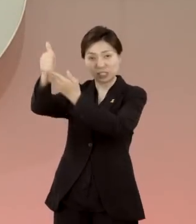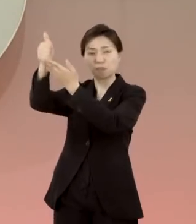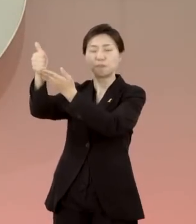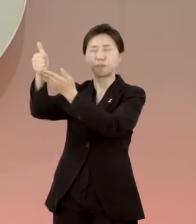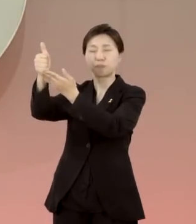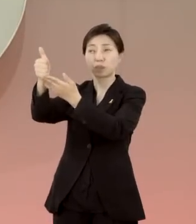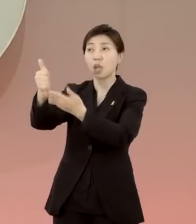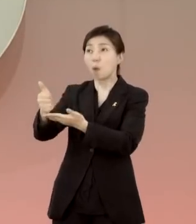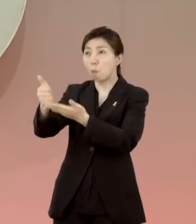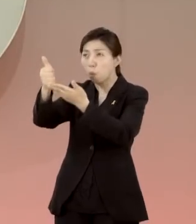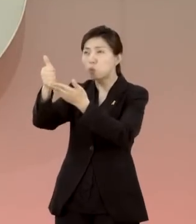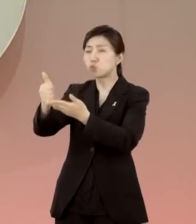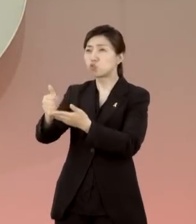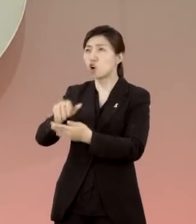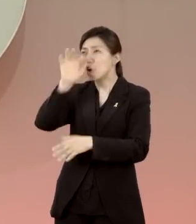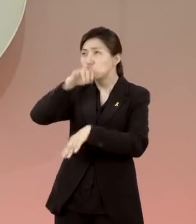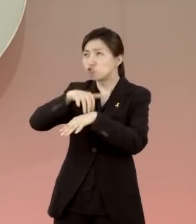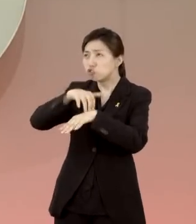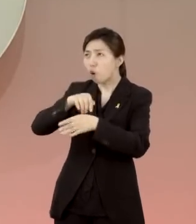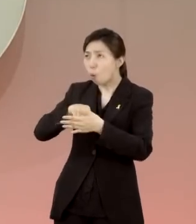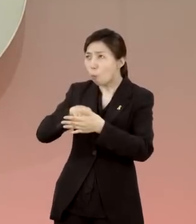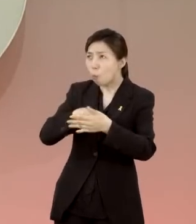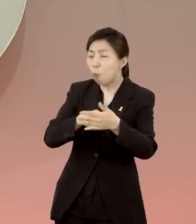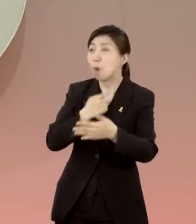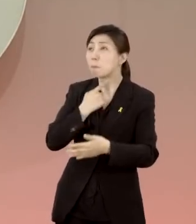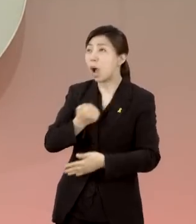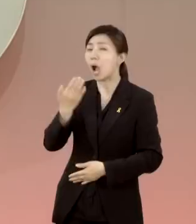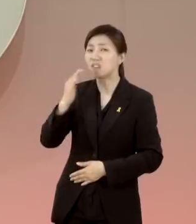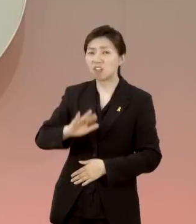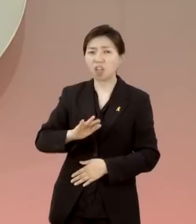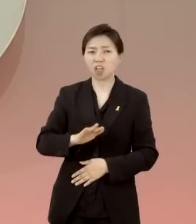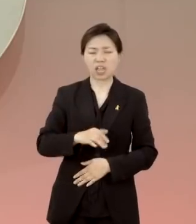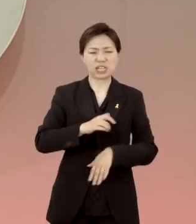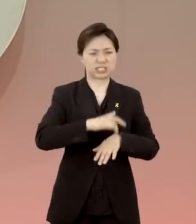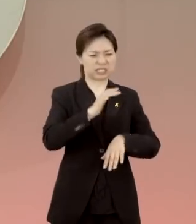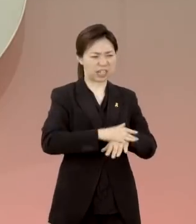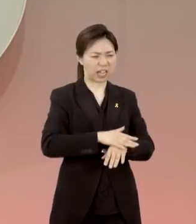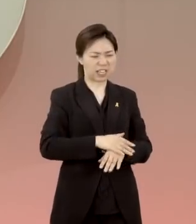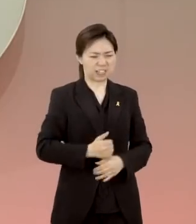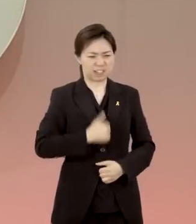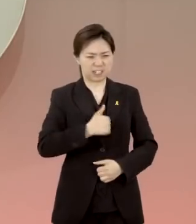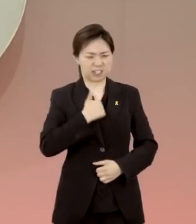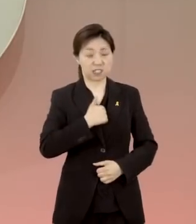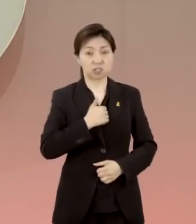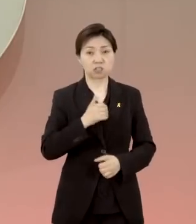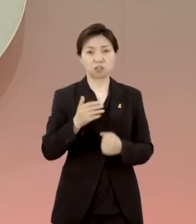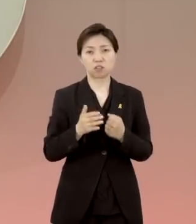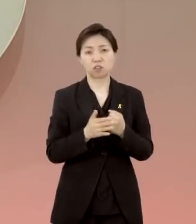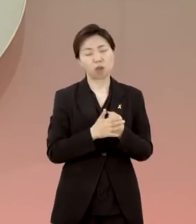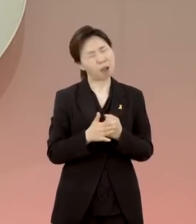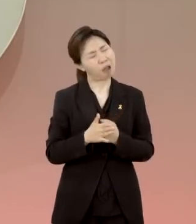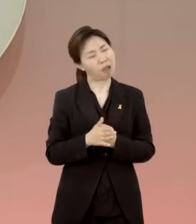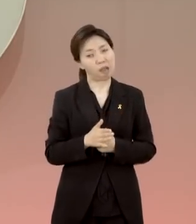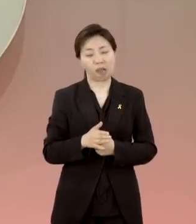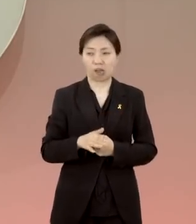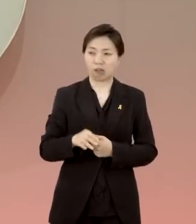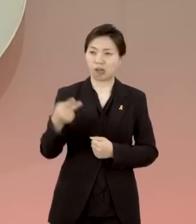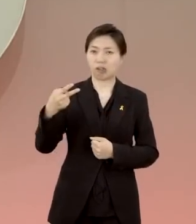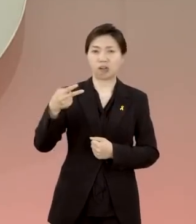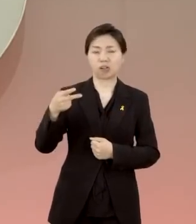수행하신 분인데도 자기를 승질머리 하나 못 고쳐서 어 이렇게까지